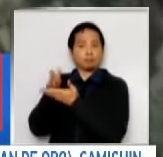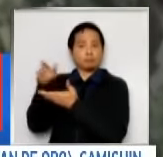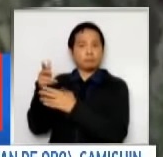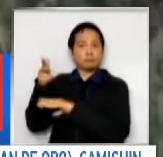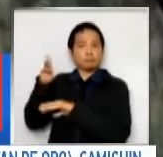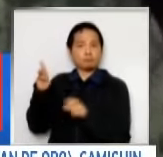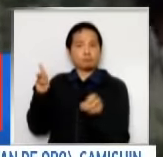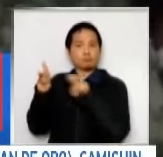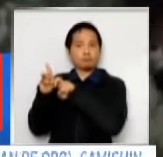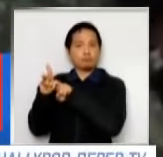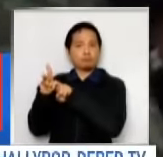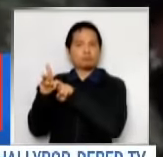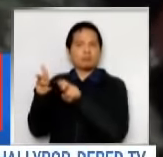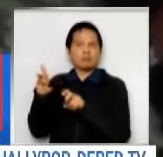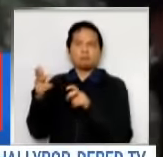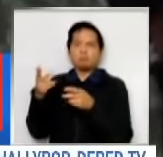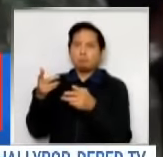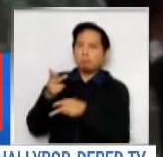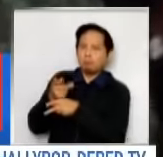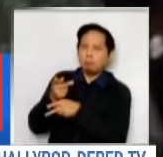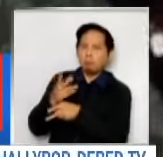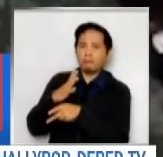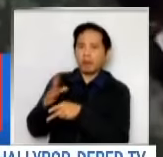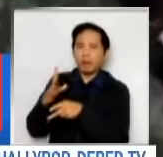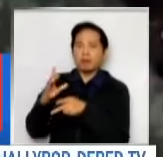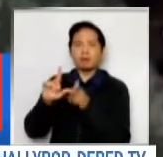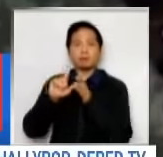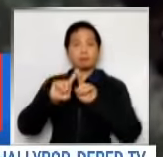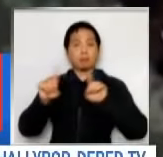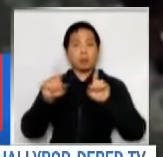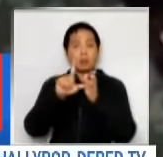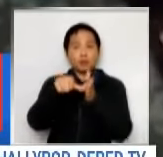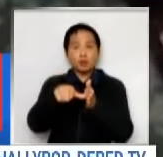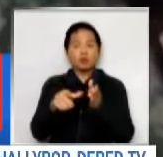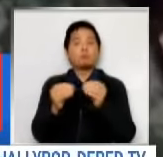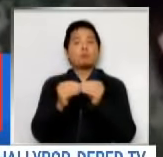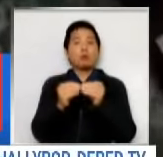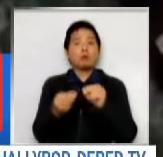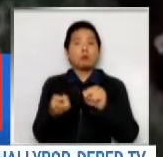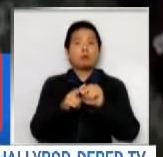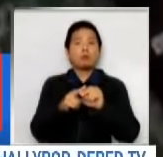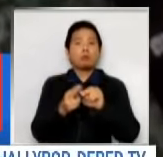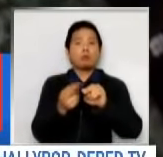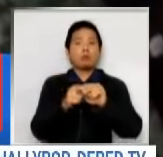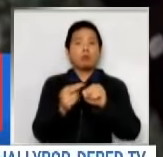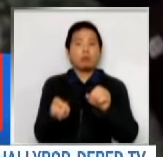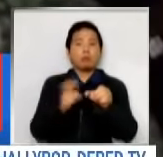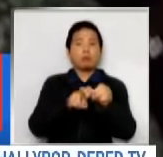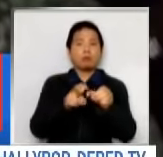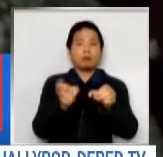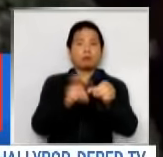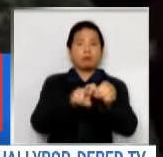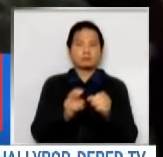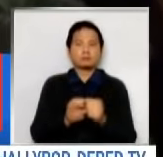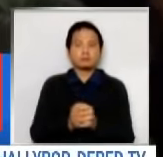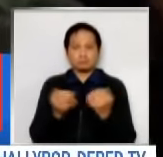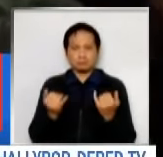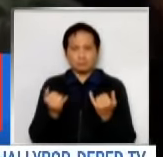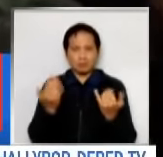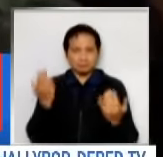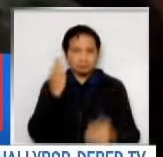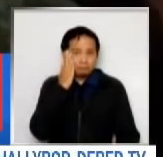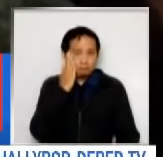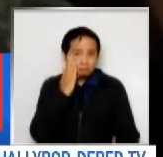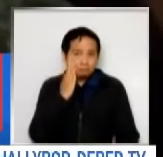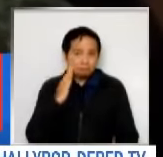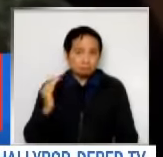pasahero. Okay, so kami naman nakikiusap po sa atin pong mga kababayan, lalong-lalo na